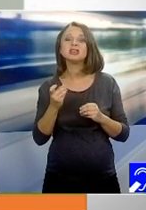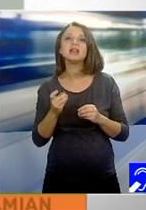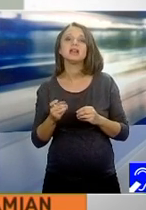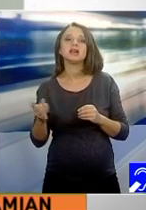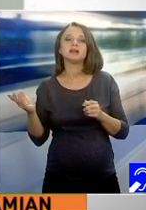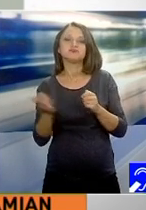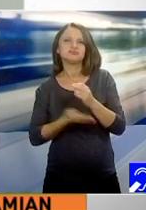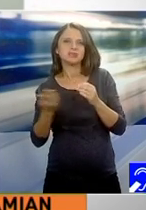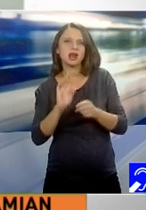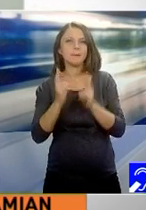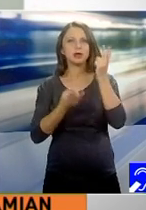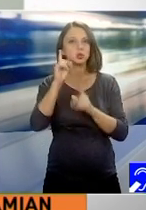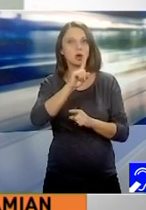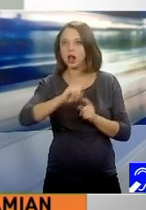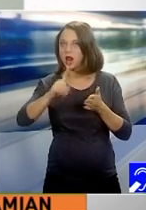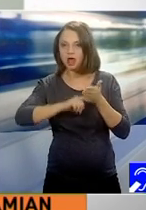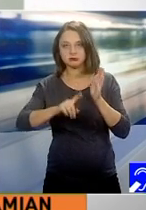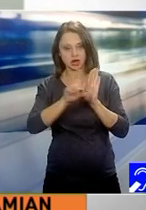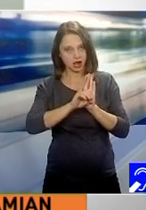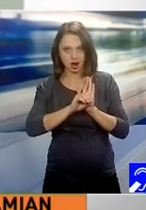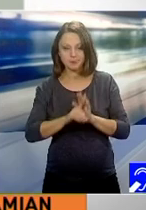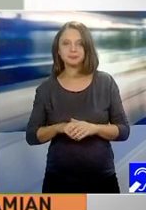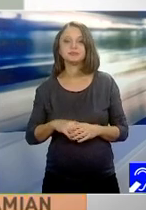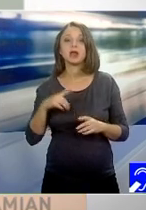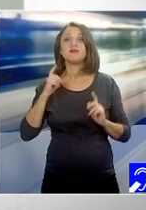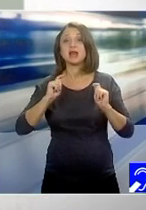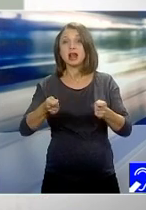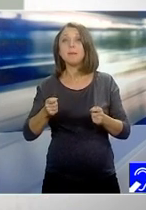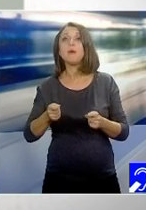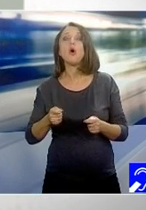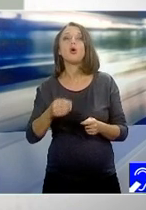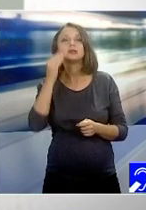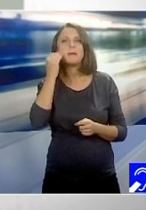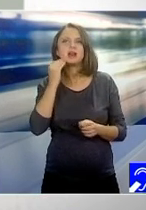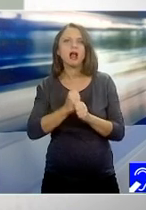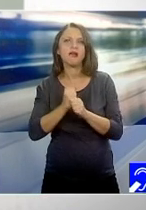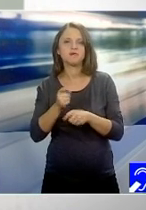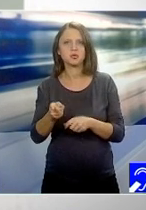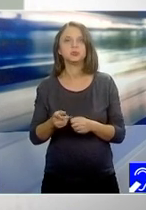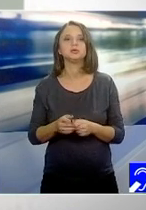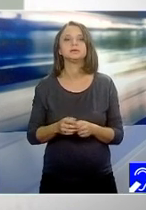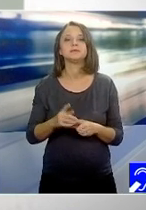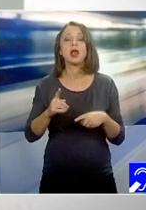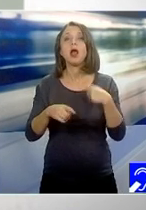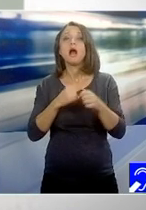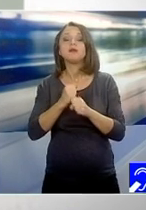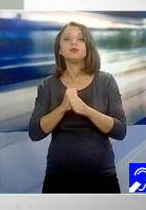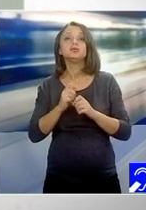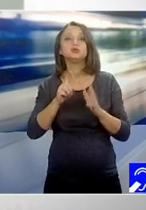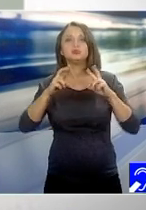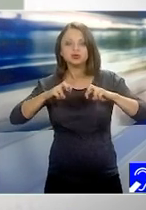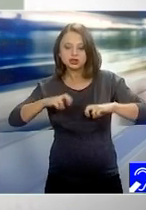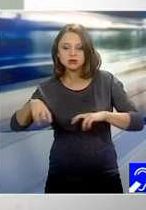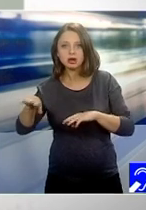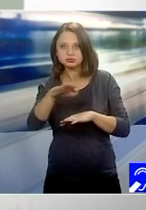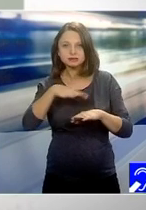ilegale. Acestea sunt concluziile unui raport realizat de Agenția Americană de Investigații de Mediu după cercetări amănunțite în